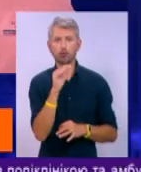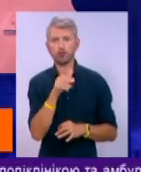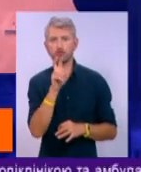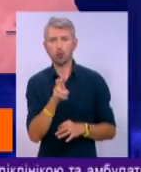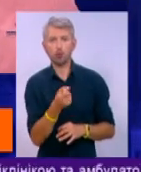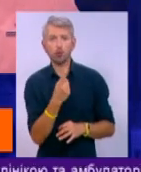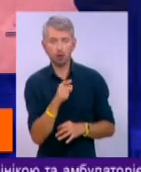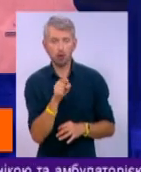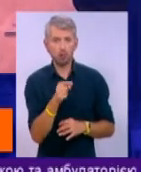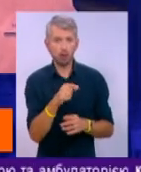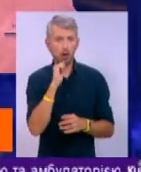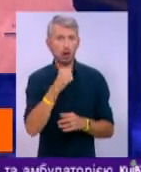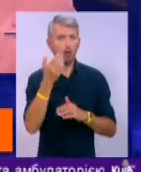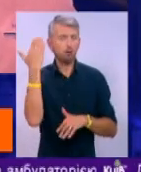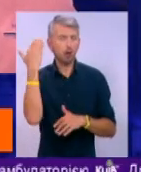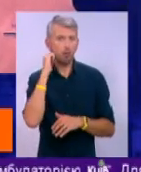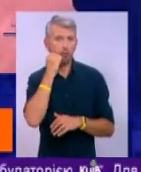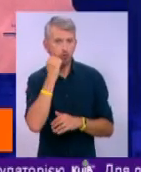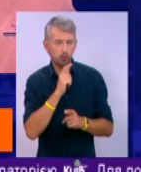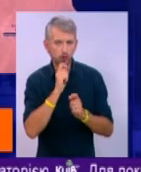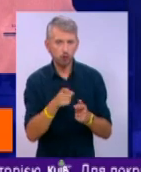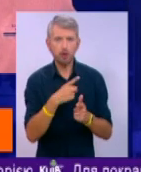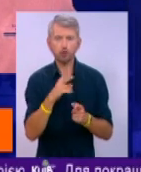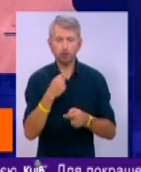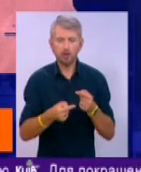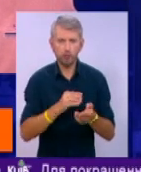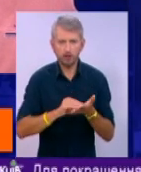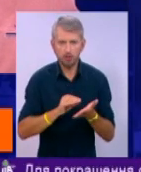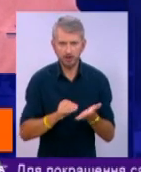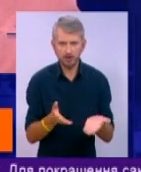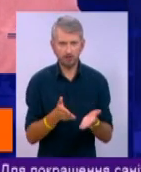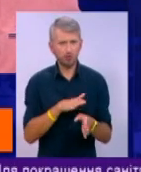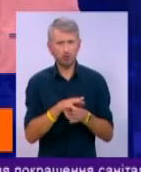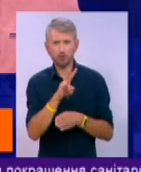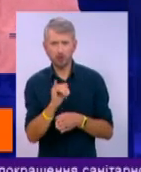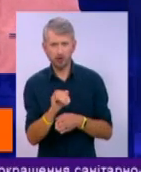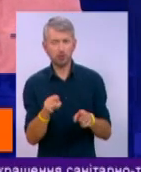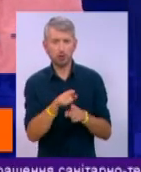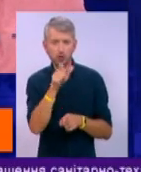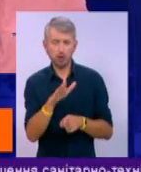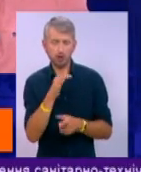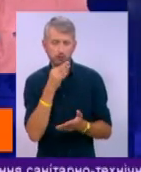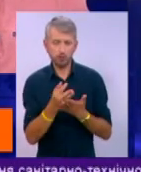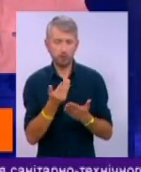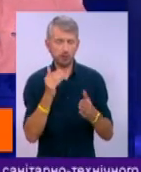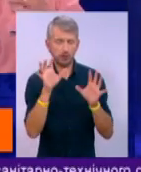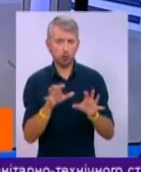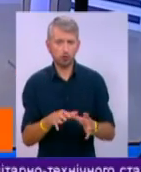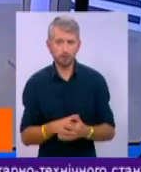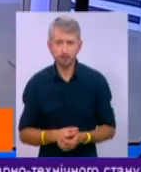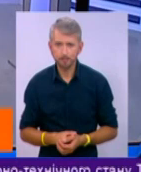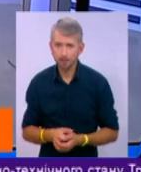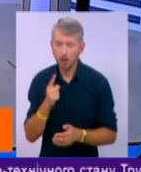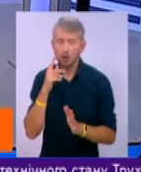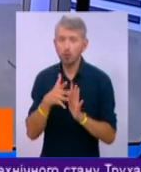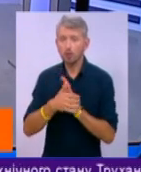Тому що прабабуся подарувала, чи хтось заповіт написав на таку суму? Абсолютно ні. Така людина буде відповідати перед законом.